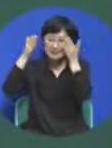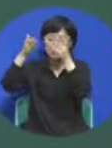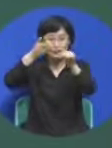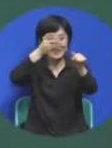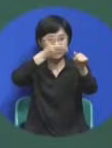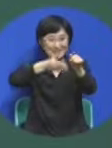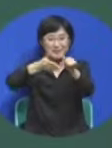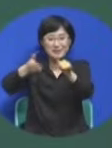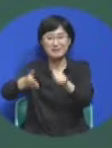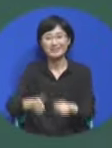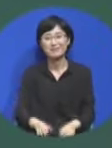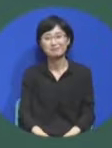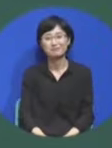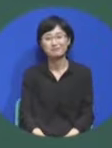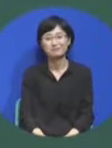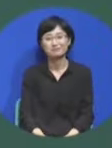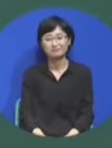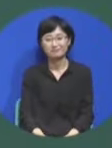바랍니다.